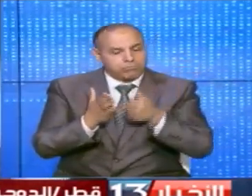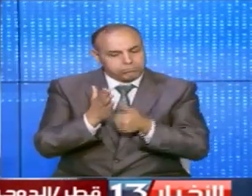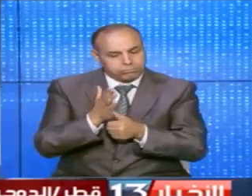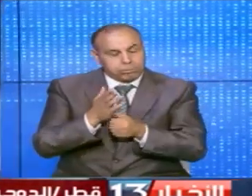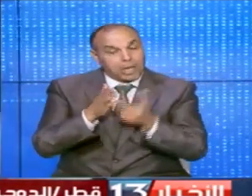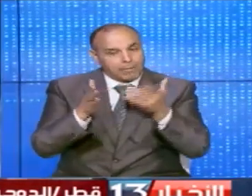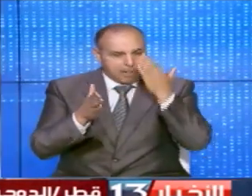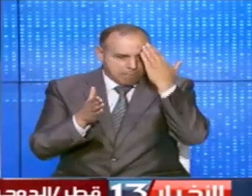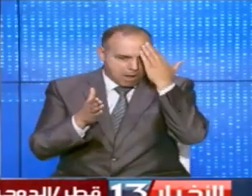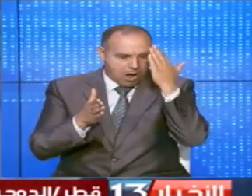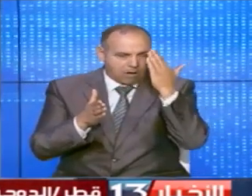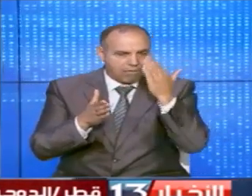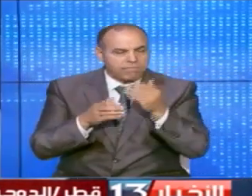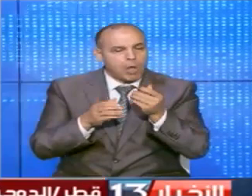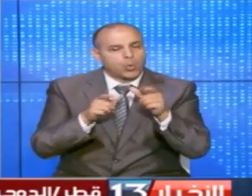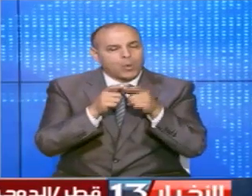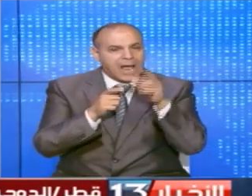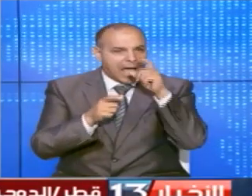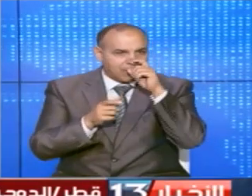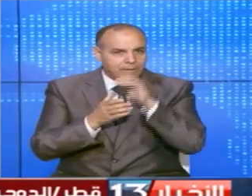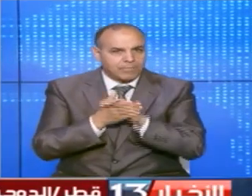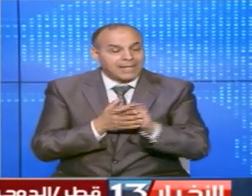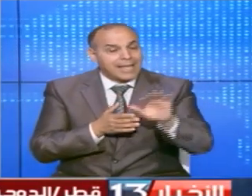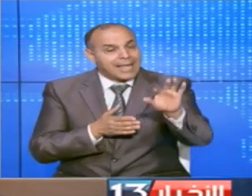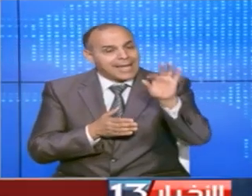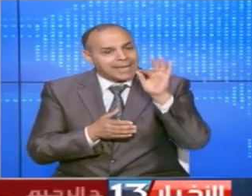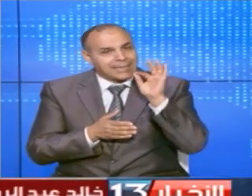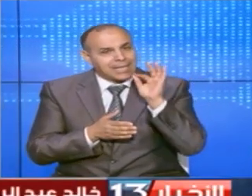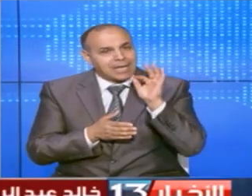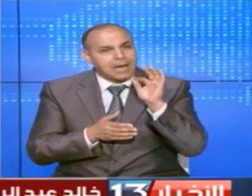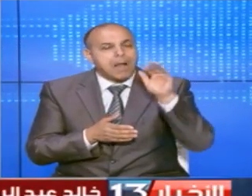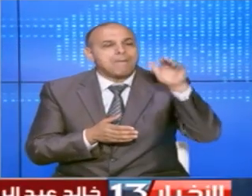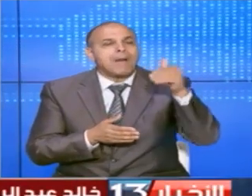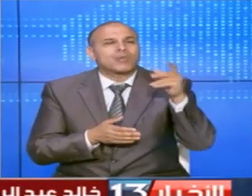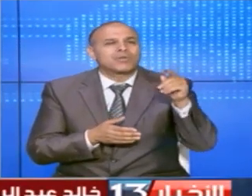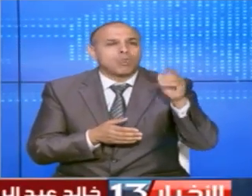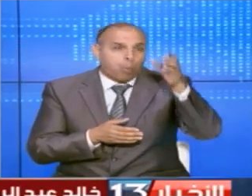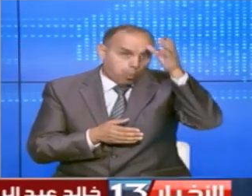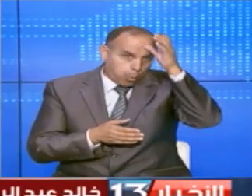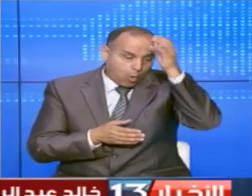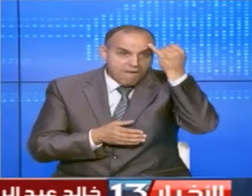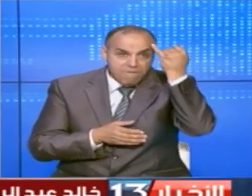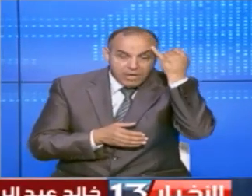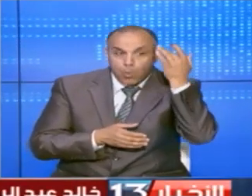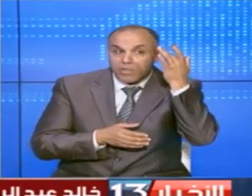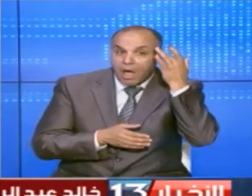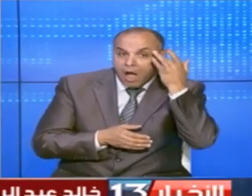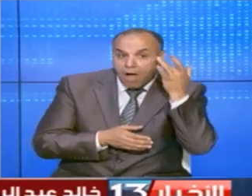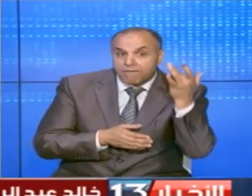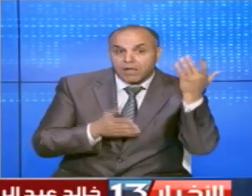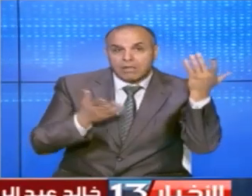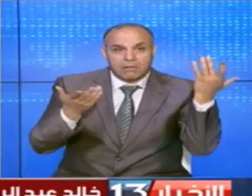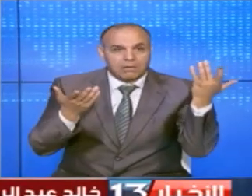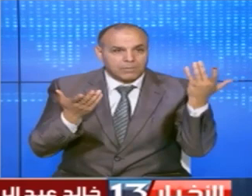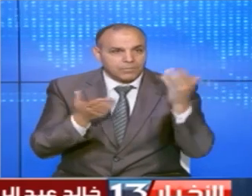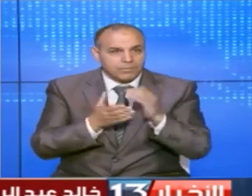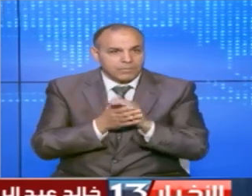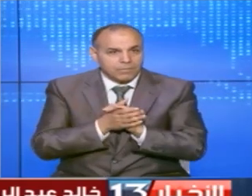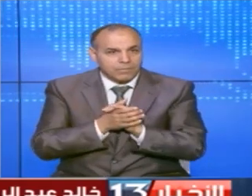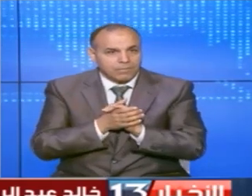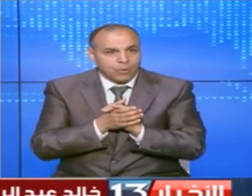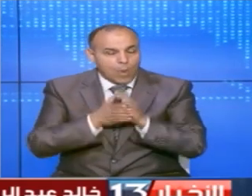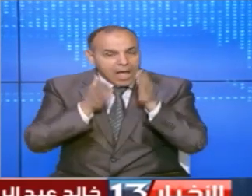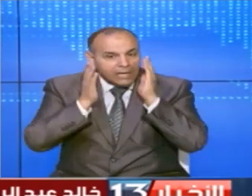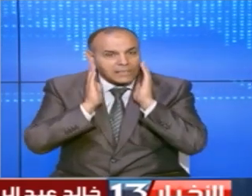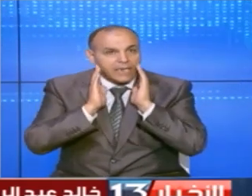في الروايه العربيه تم الاختيار علي محمد المسعود فكر وثقافه واه التركيز